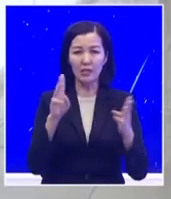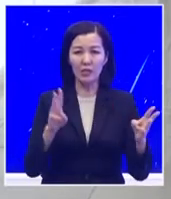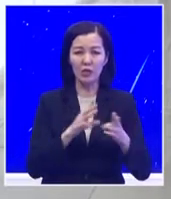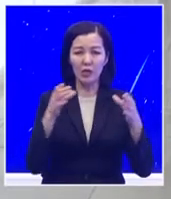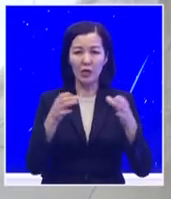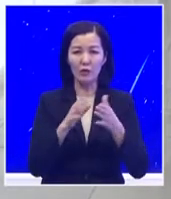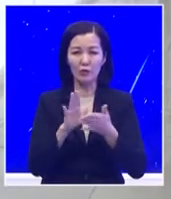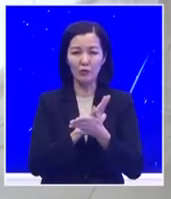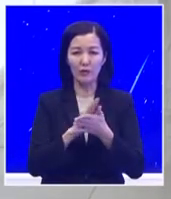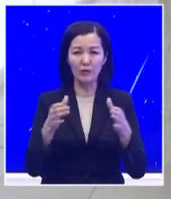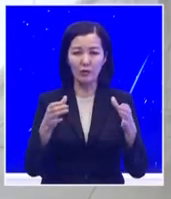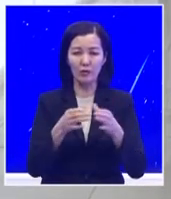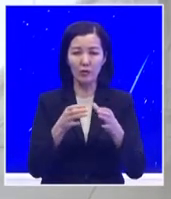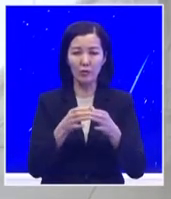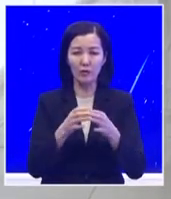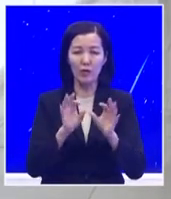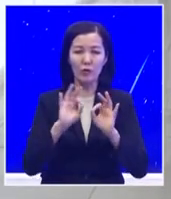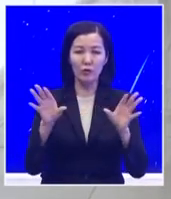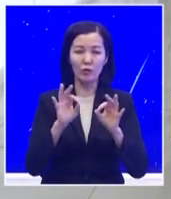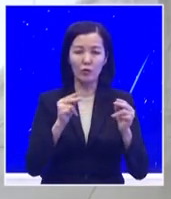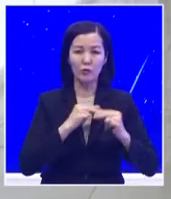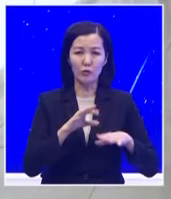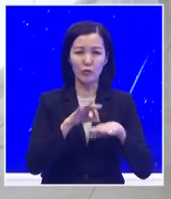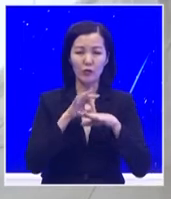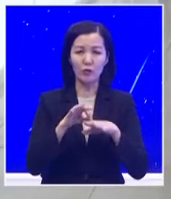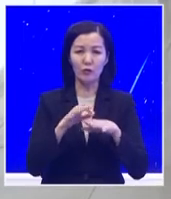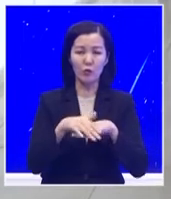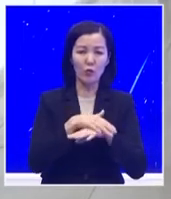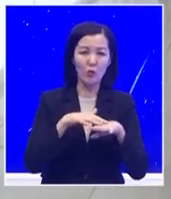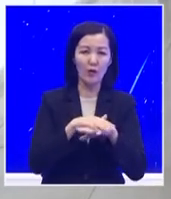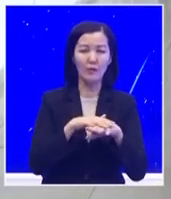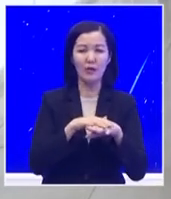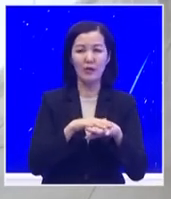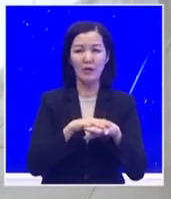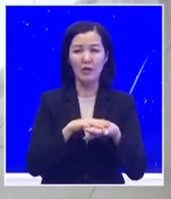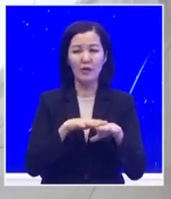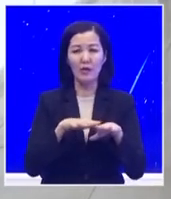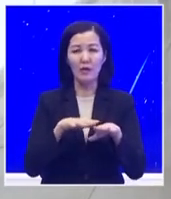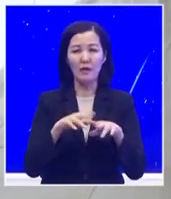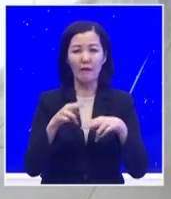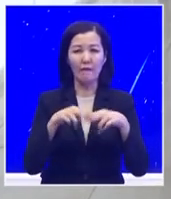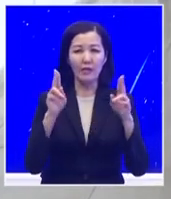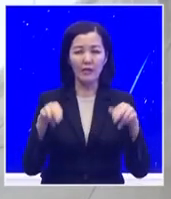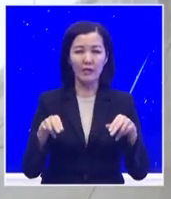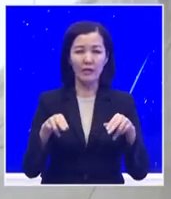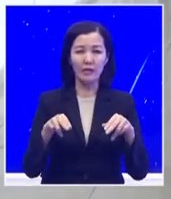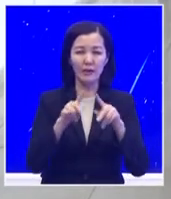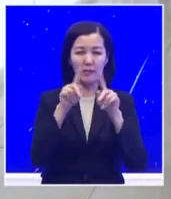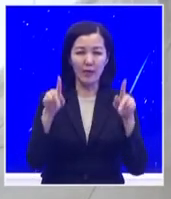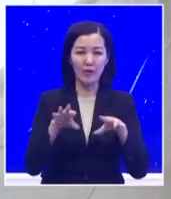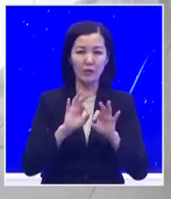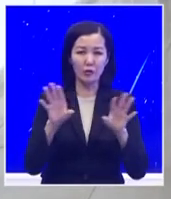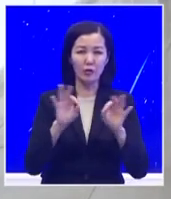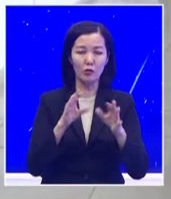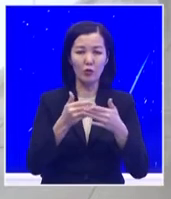дәрігер мамандарымызбен түсіндірме жұмыстарын жүргізіп, көпшілік орындарда, базарларда, вокзалдарда ақпараттық үнпарақшалар таратып,